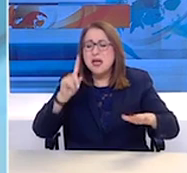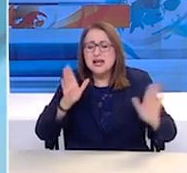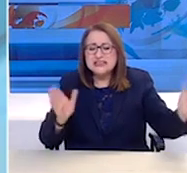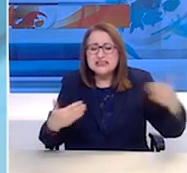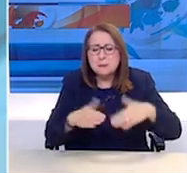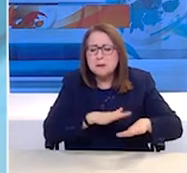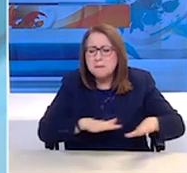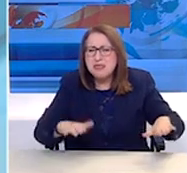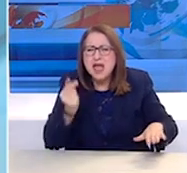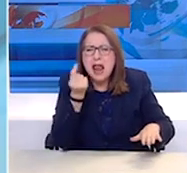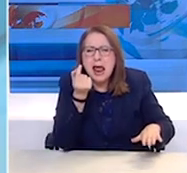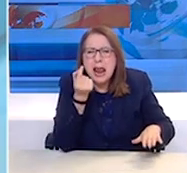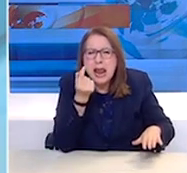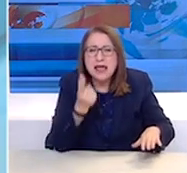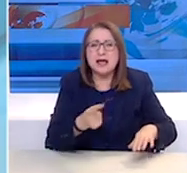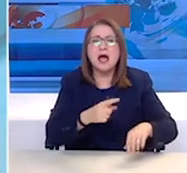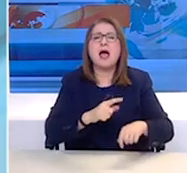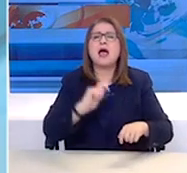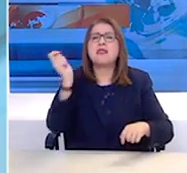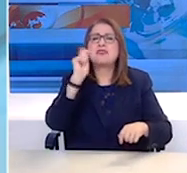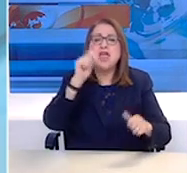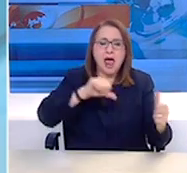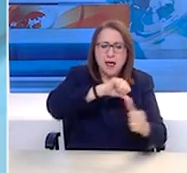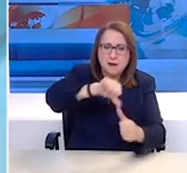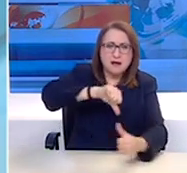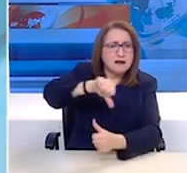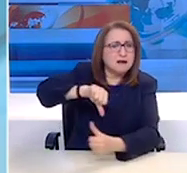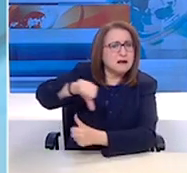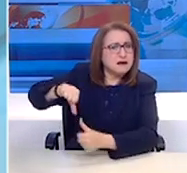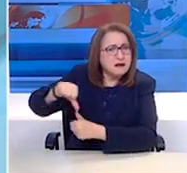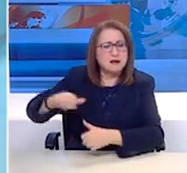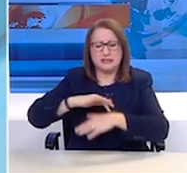τάξη, κυλιόμενα διαλύματα, πολύ πλύσιμο των χεριών.